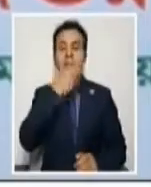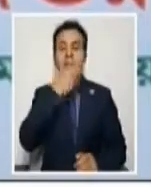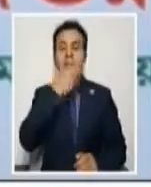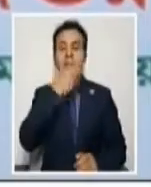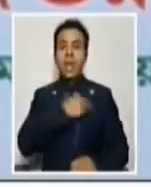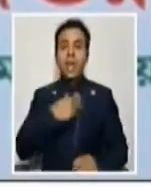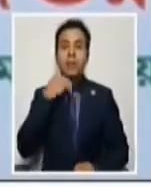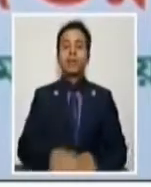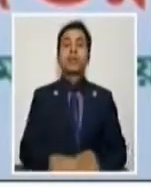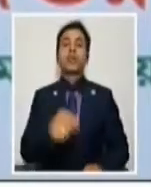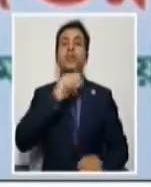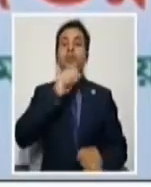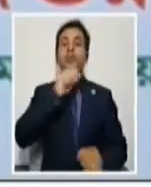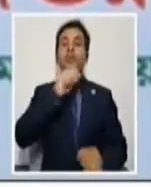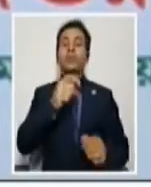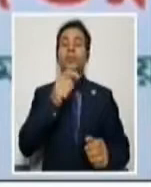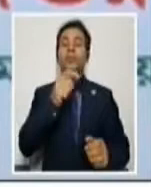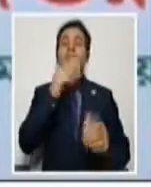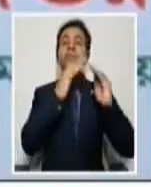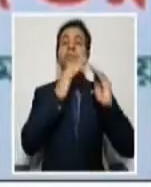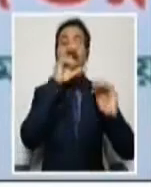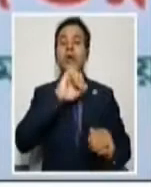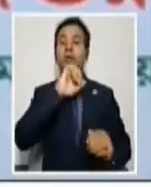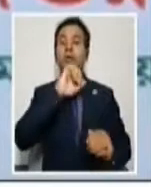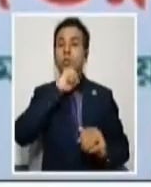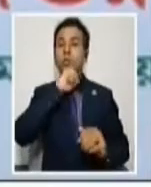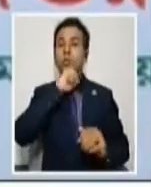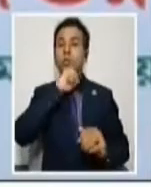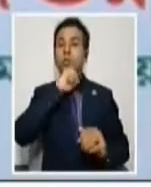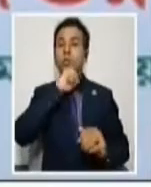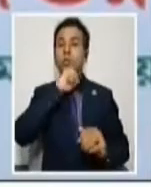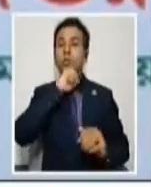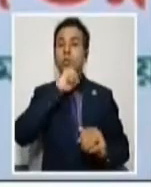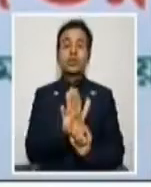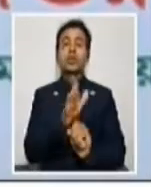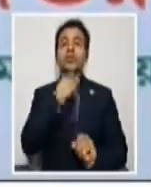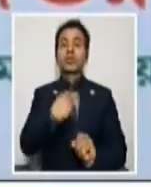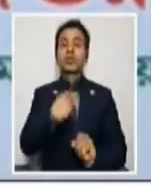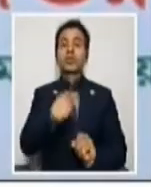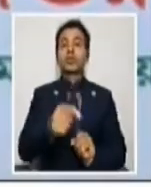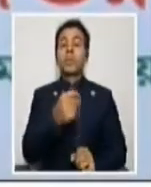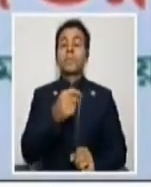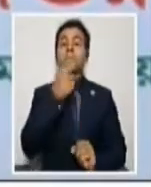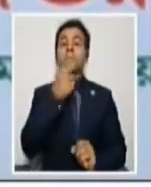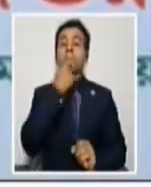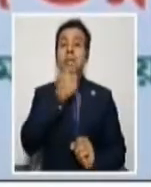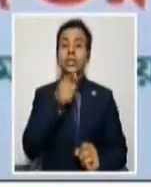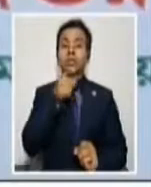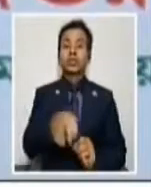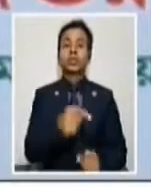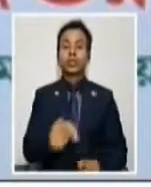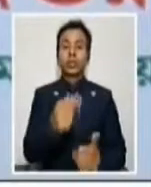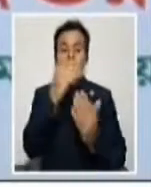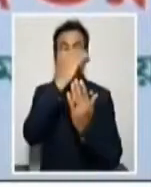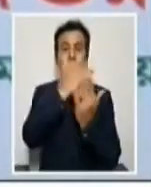তথ্যসমূহ যথাযথভাবে পূরণ করতে হবে এবং ল্যাবরেটরি সমূহকে স্বাস্থ্য অধিদপ্তরের এমআই শাখা